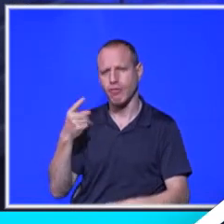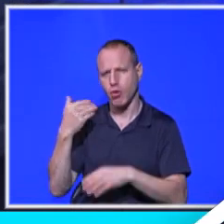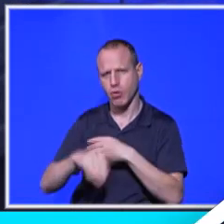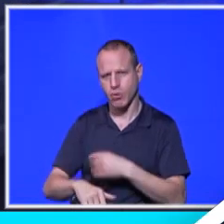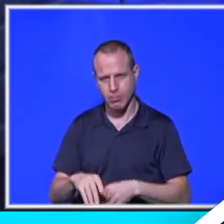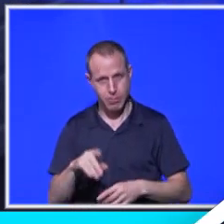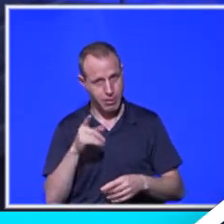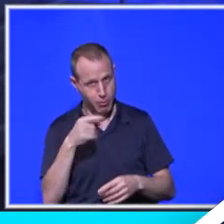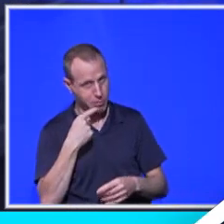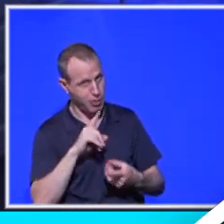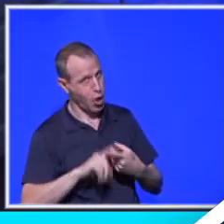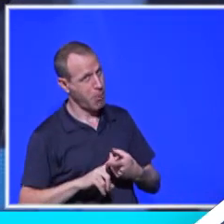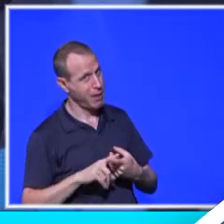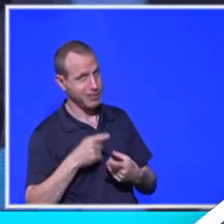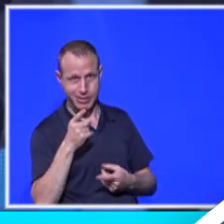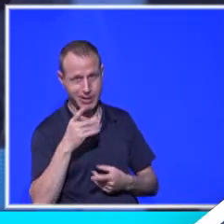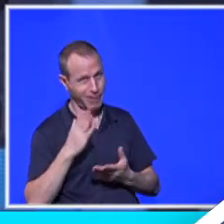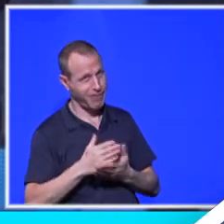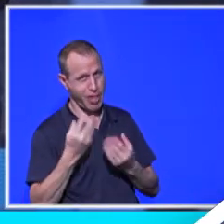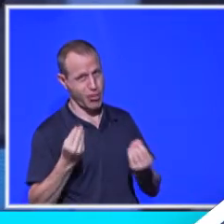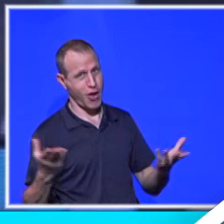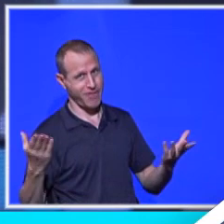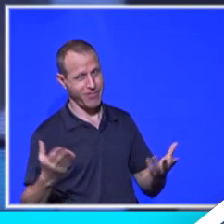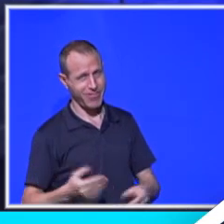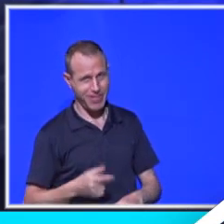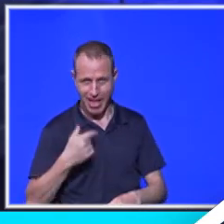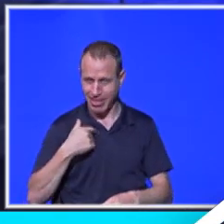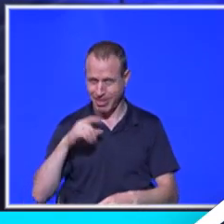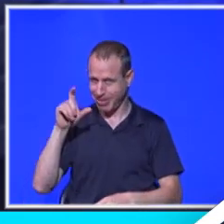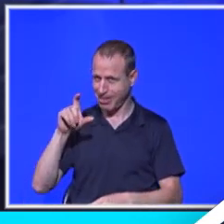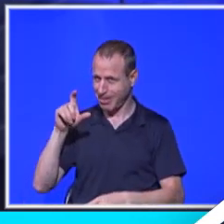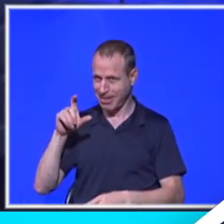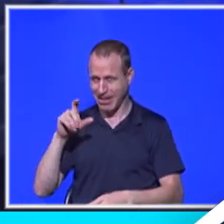יודעת, רומן זה כבר... זה כבר טוב, אתה אומר. זה טיפוס רומנטי.